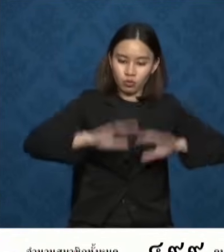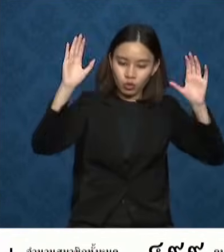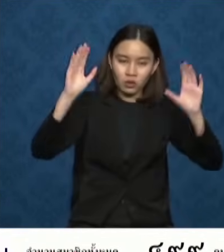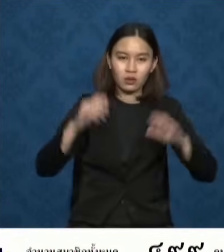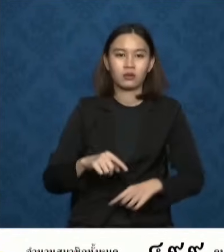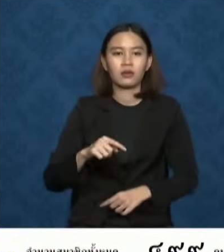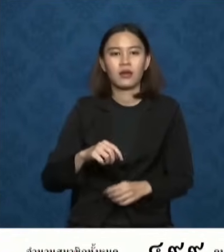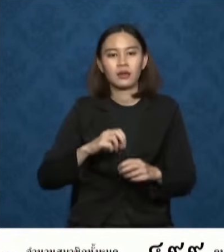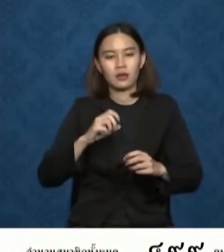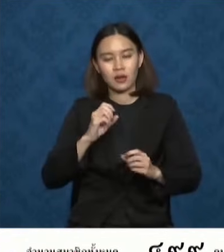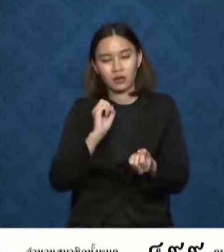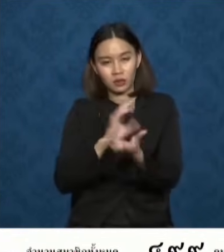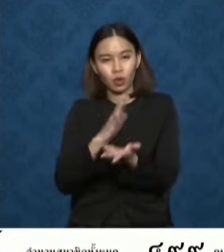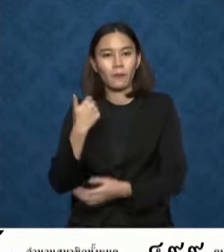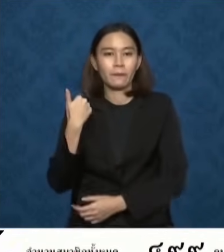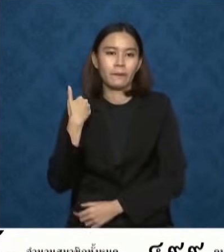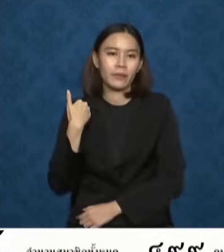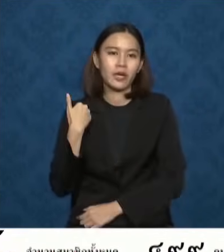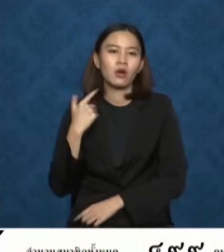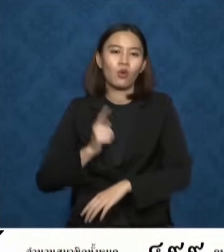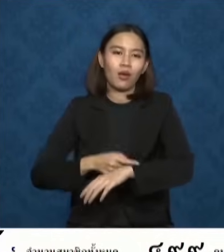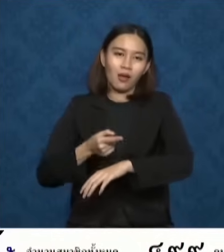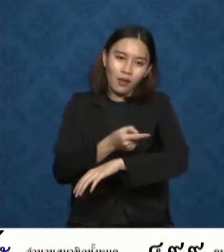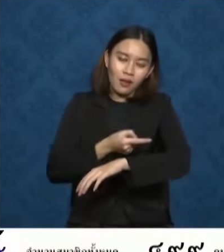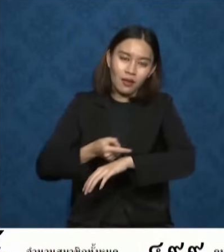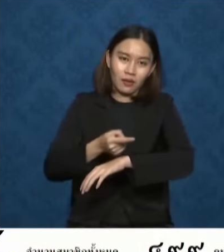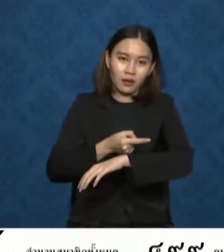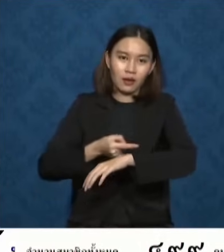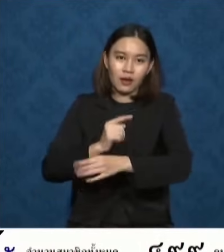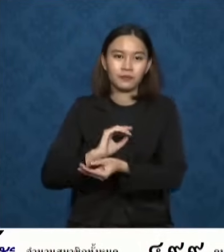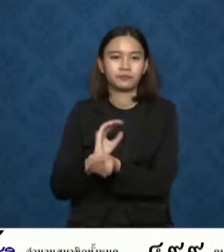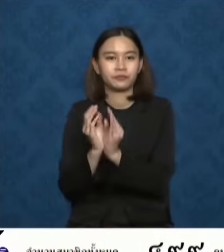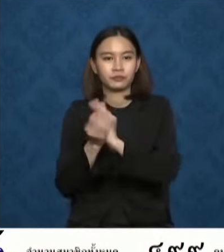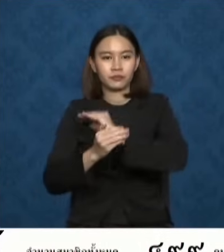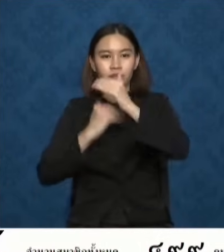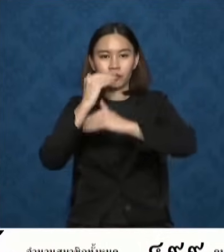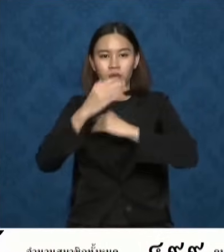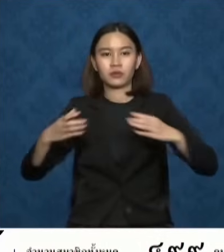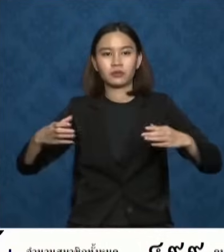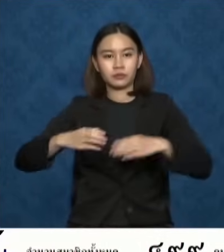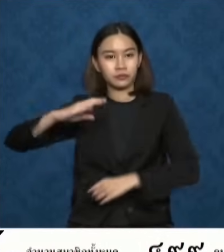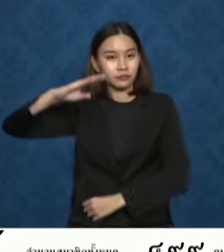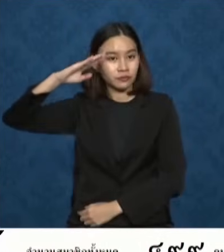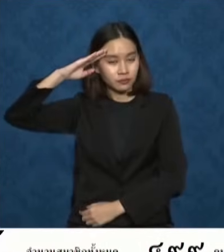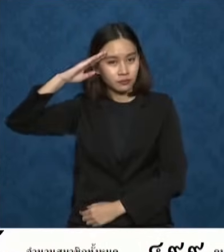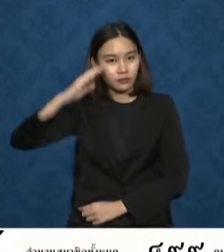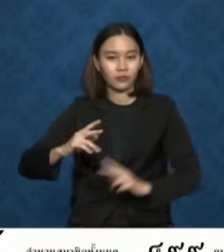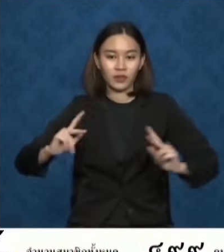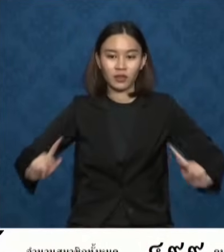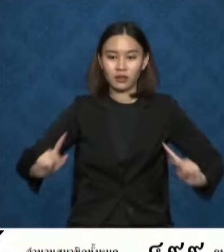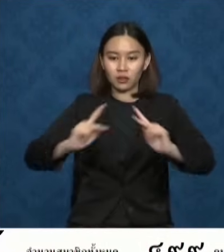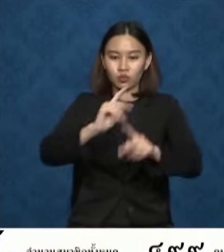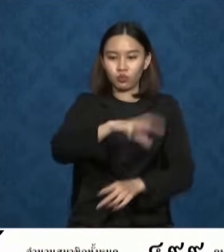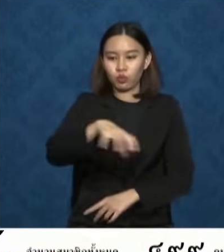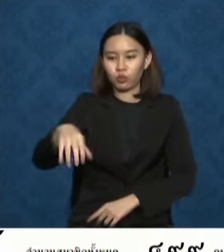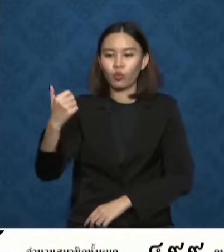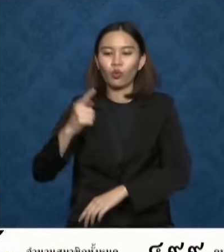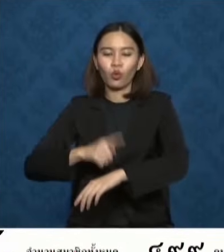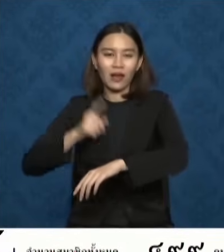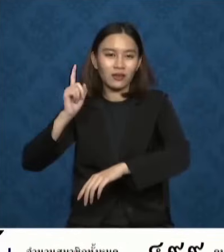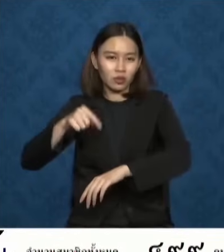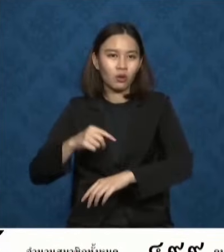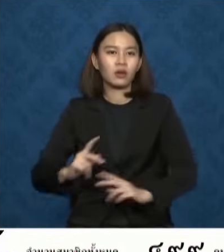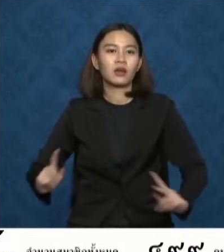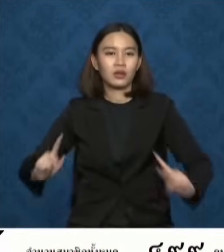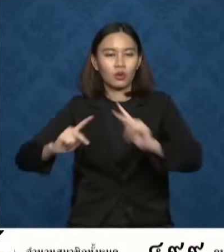มันก็เสี่ยงเพราะนั้นต้องใช้เวลานะในการปฏิรูปกองทัพปฏิรูปกระทรวงอื่นยังต้องใช้เวลาเพราะนั้นของกำลัง